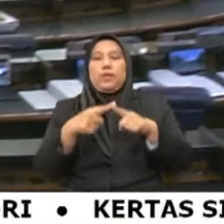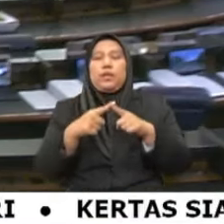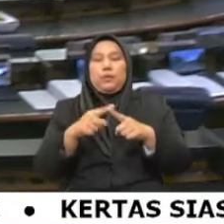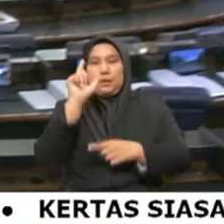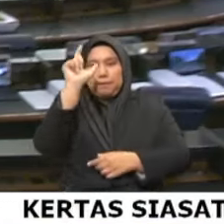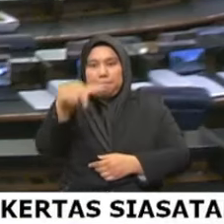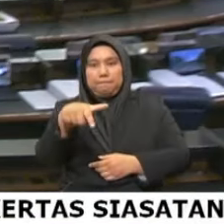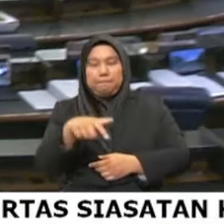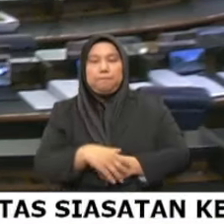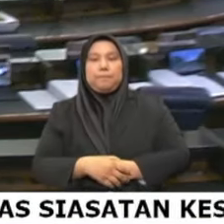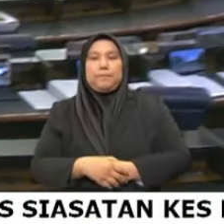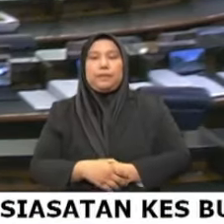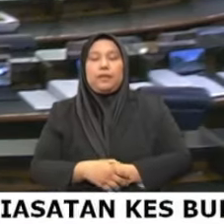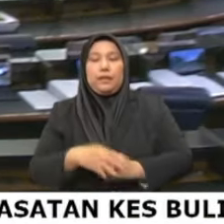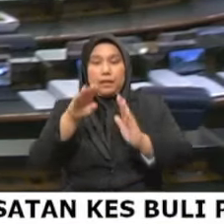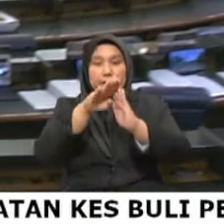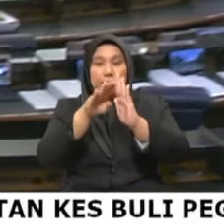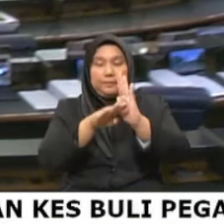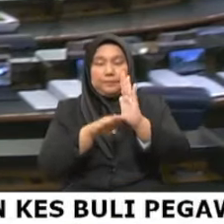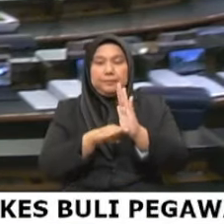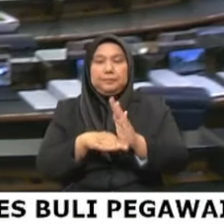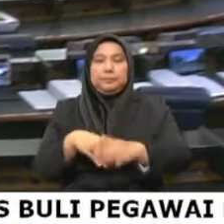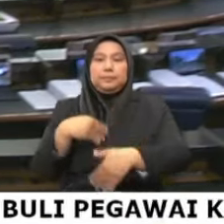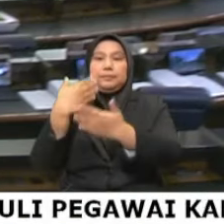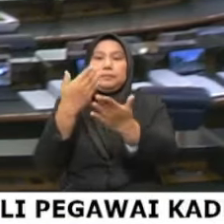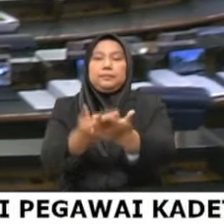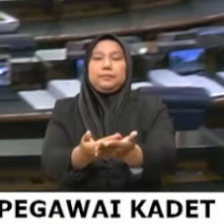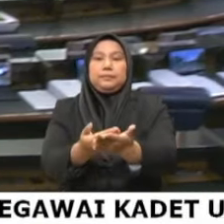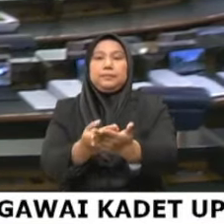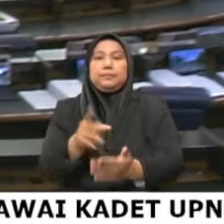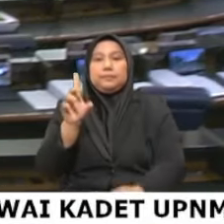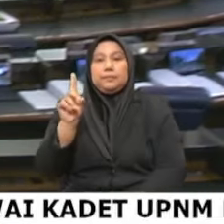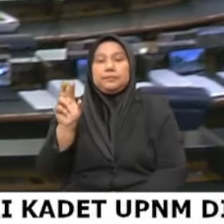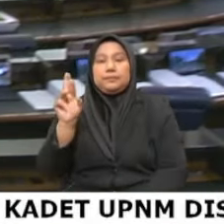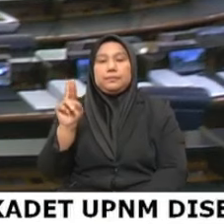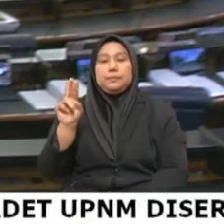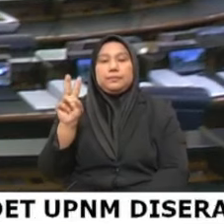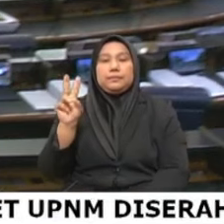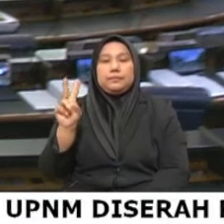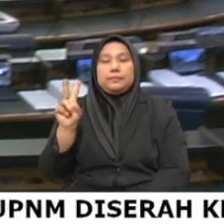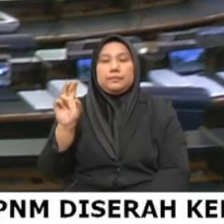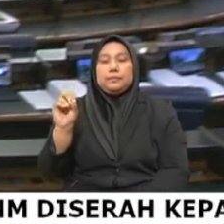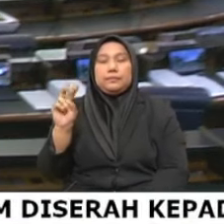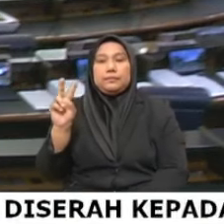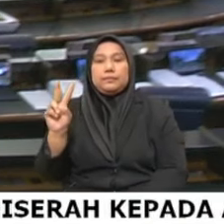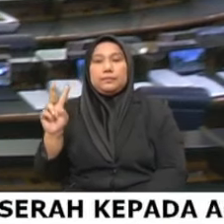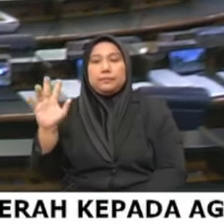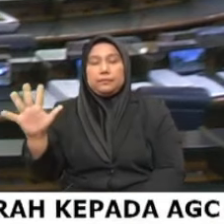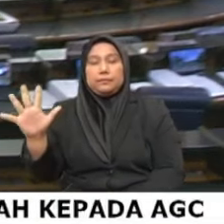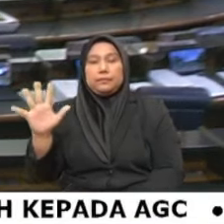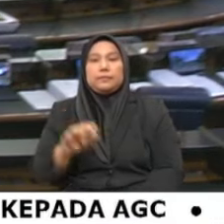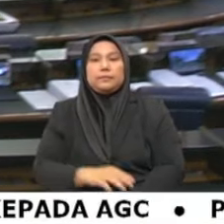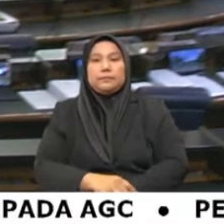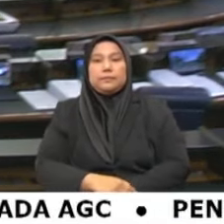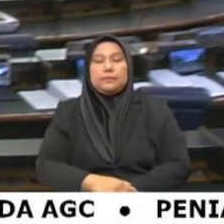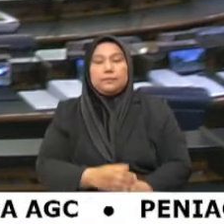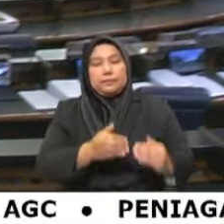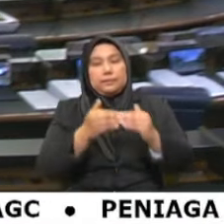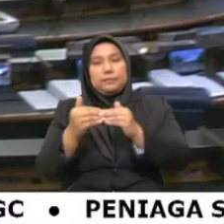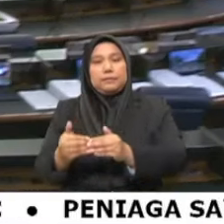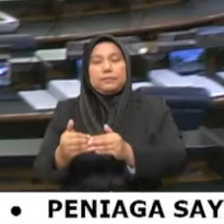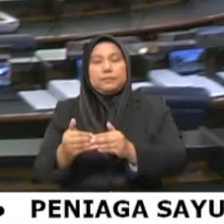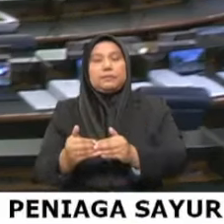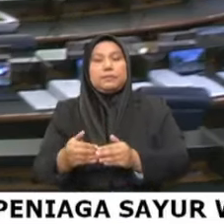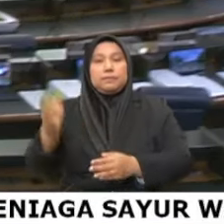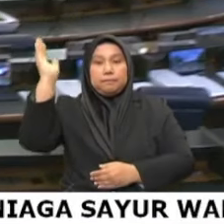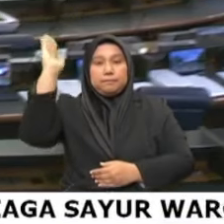kasih. Aturan Urusan Mesyuarat dan Usul-Usul DR45-2024, Rah Undang-Undang Perbekalan 2025 menyambung semula